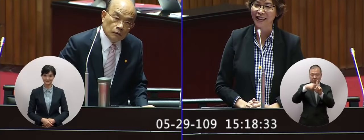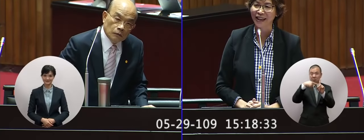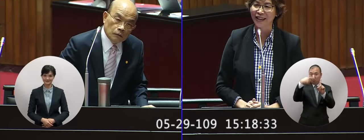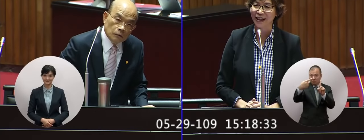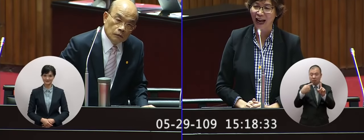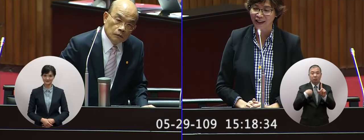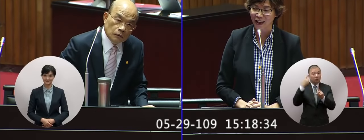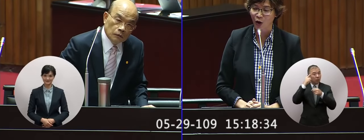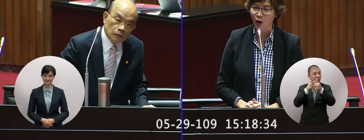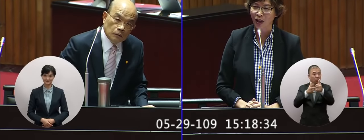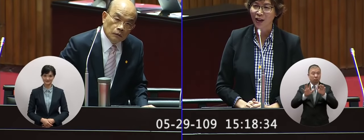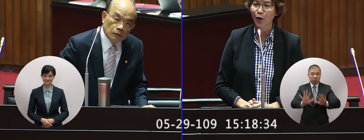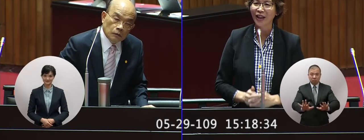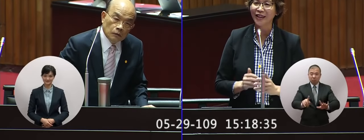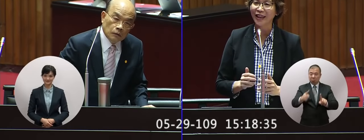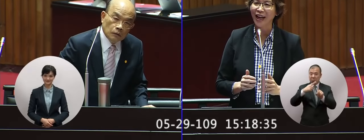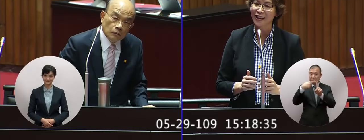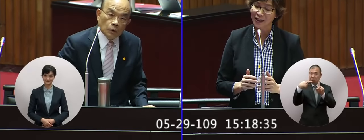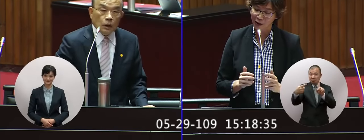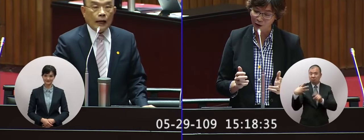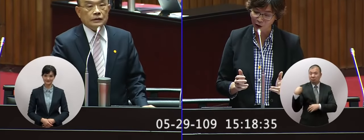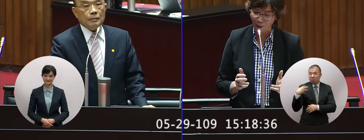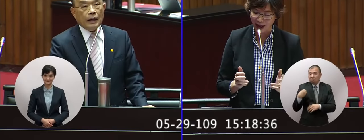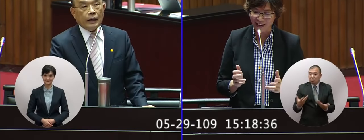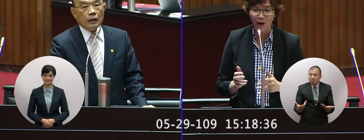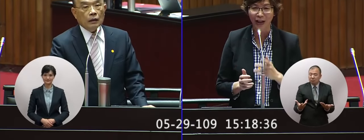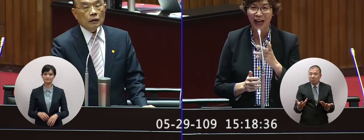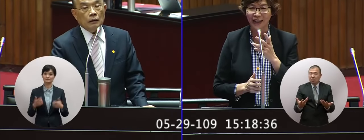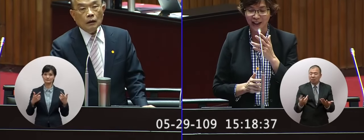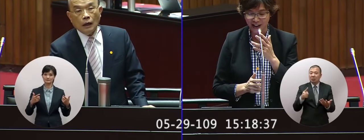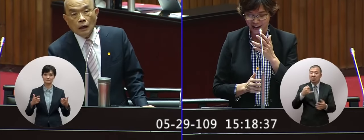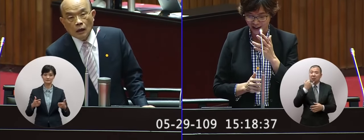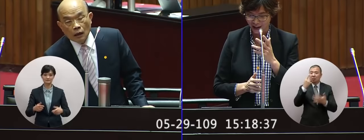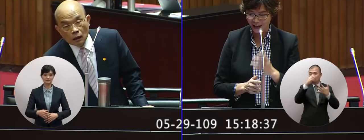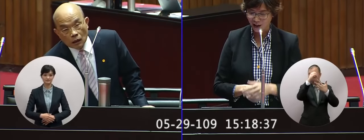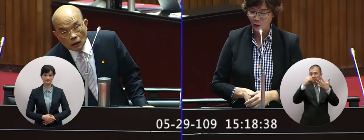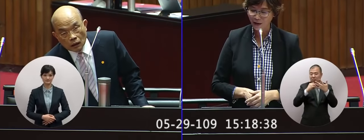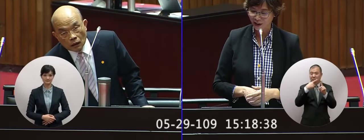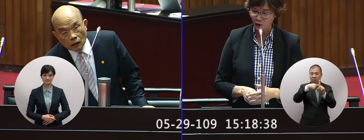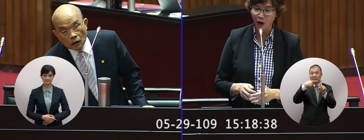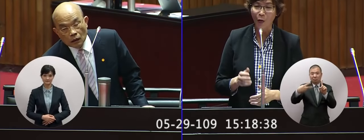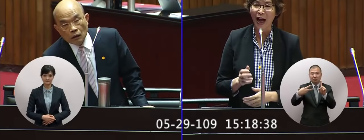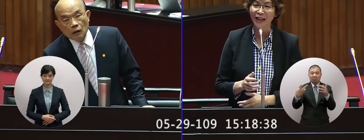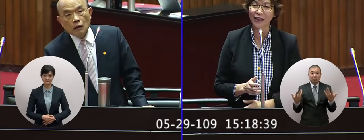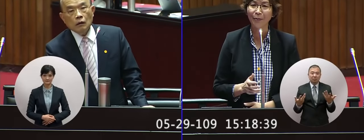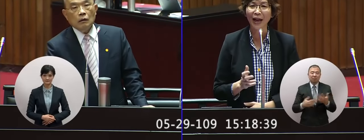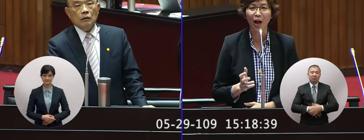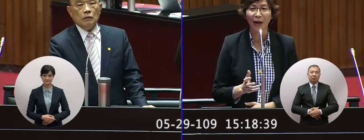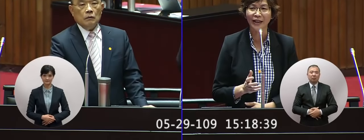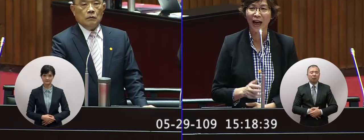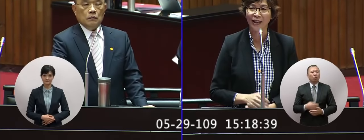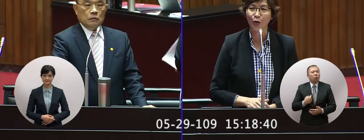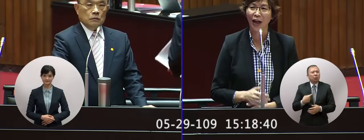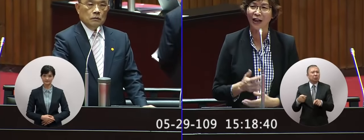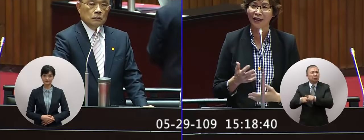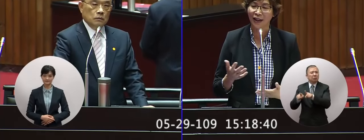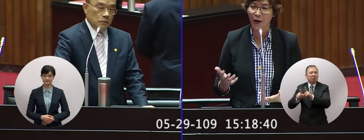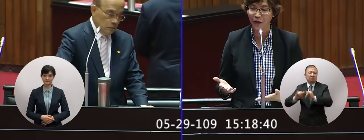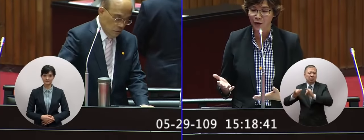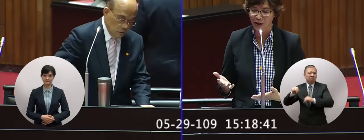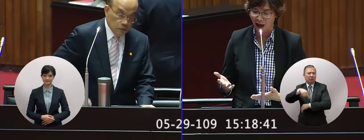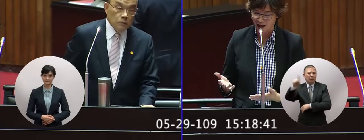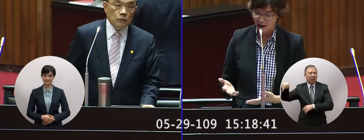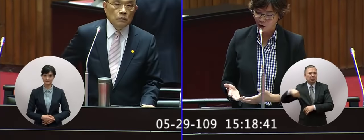我们现在还是一级开设哦？所以一级开设什么时候把它降为2级呢？所以我们还是一般老百姓还是会